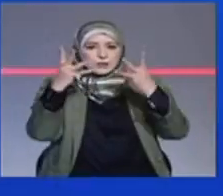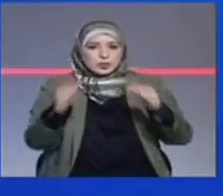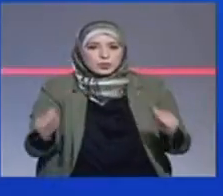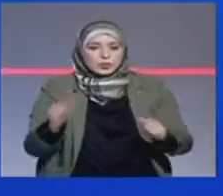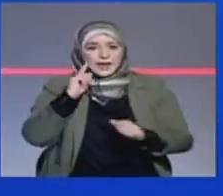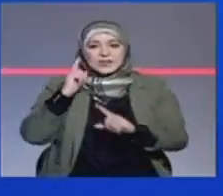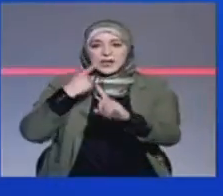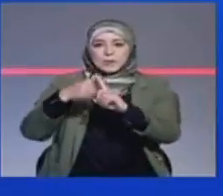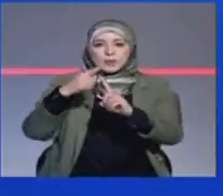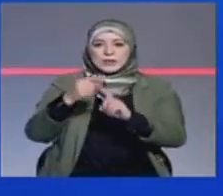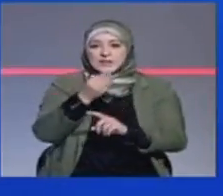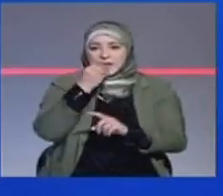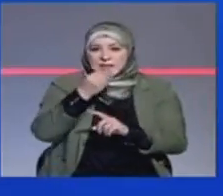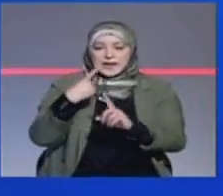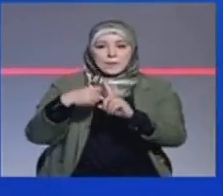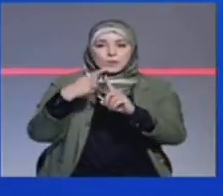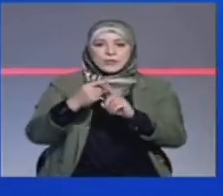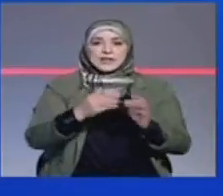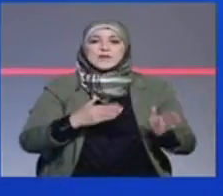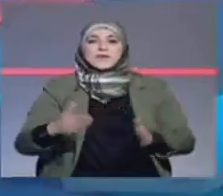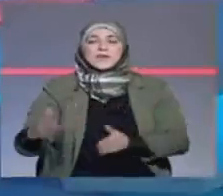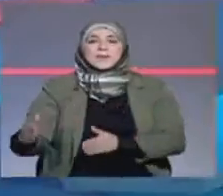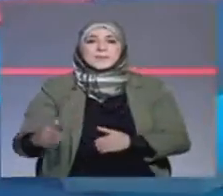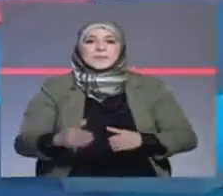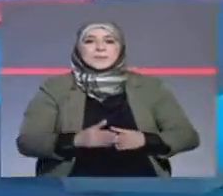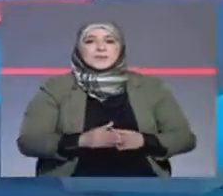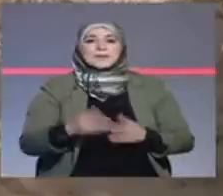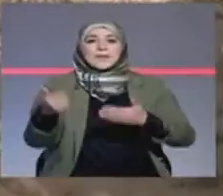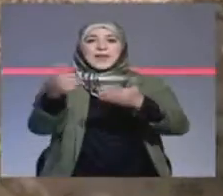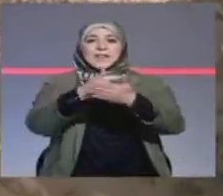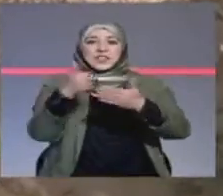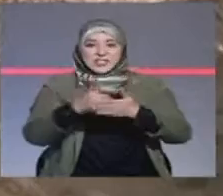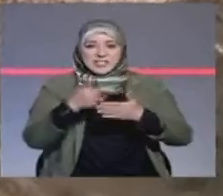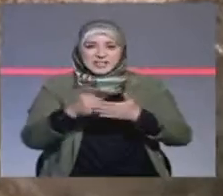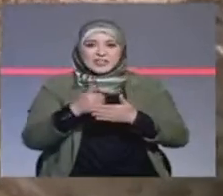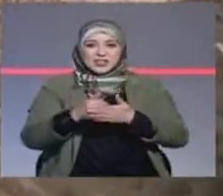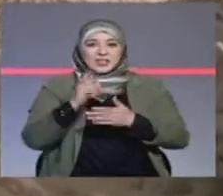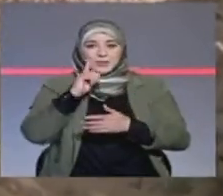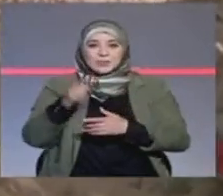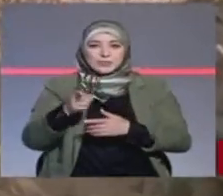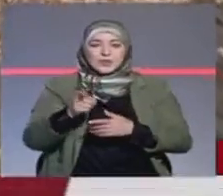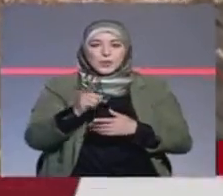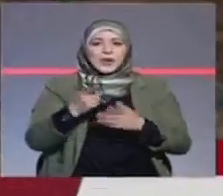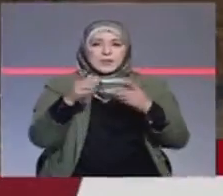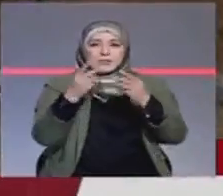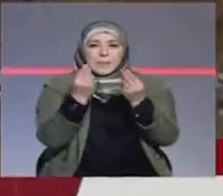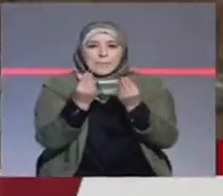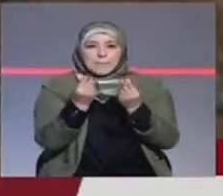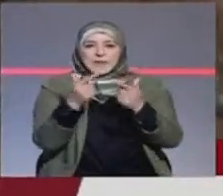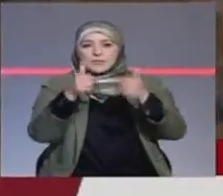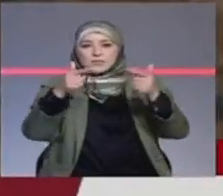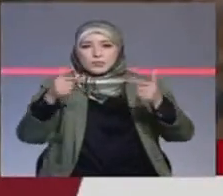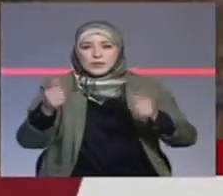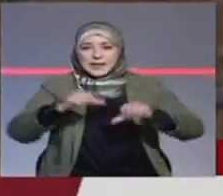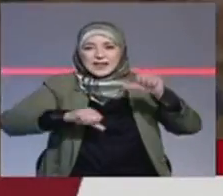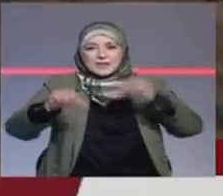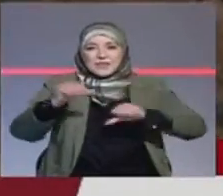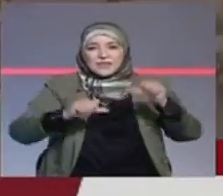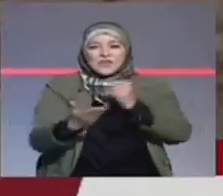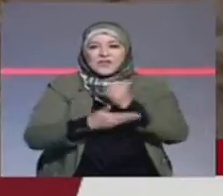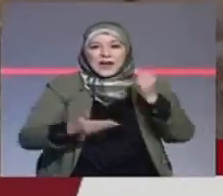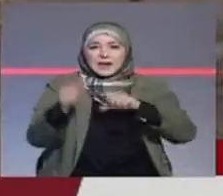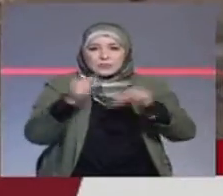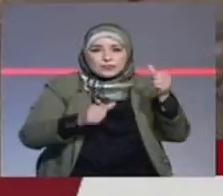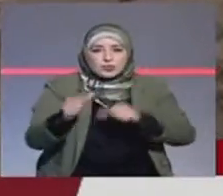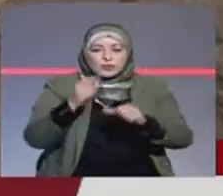قيمة غذائية عالية. في جزيرة جربة مقومات متعددة لفلاحة بيولوجية